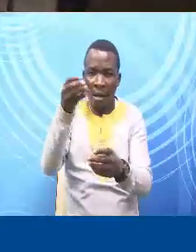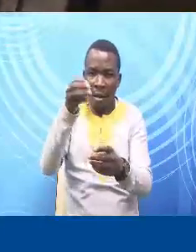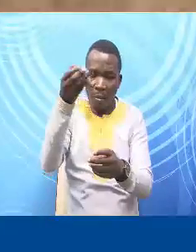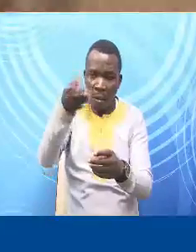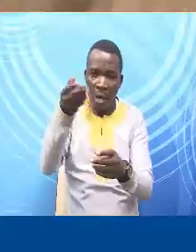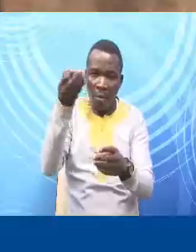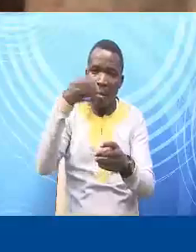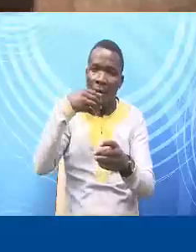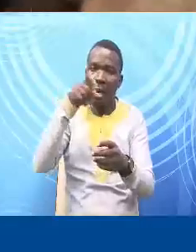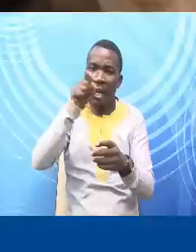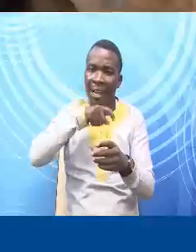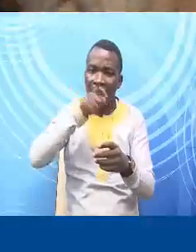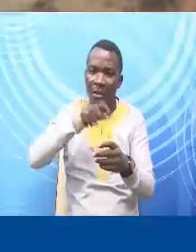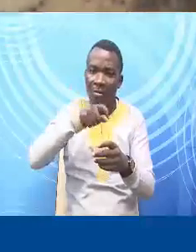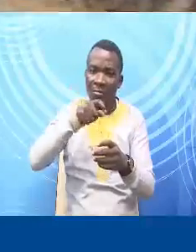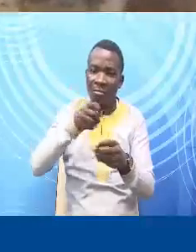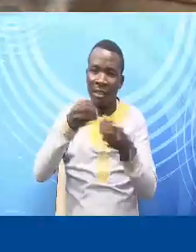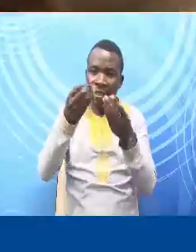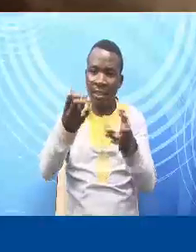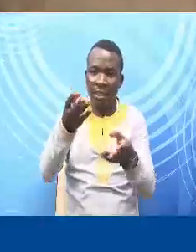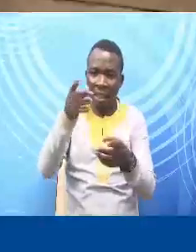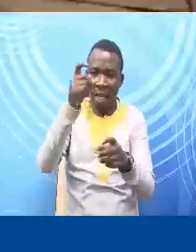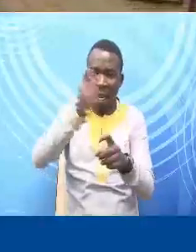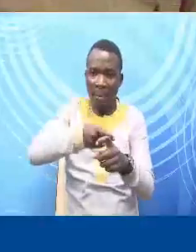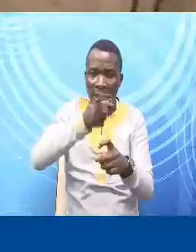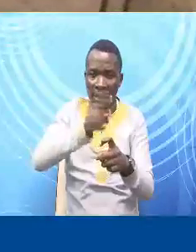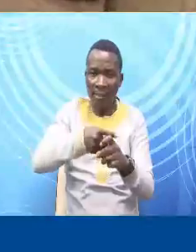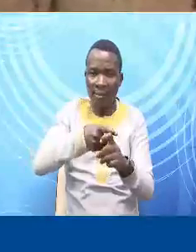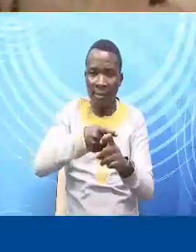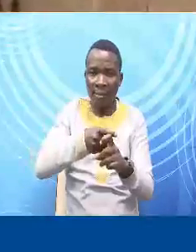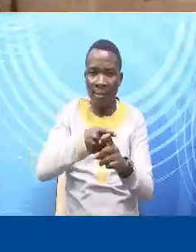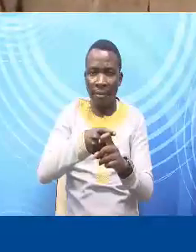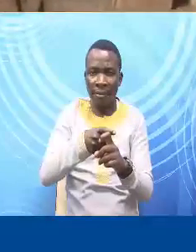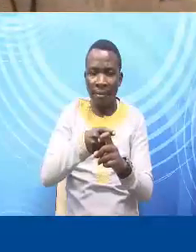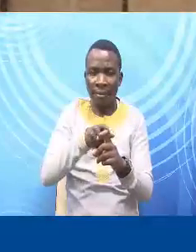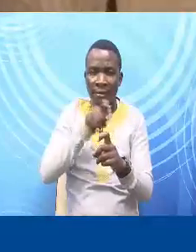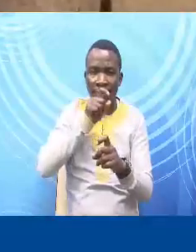amagi. Izi ni inkoko nkuru zitera amagi.